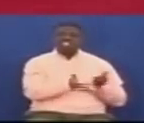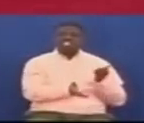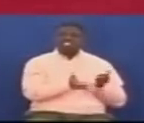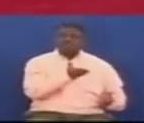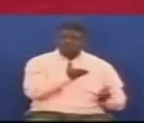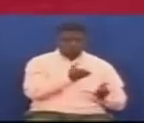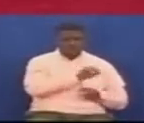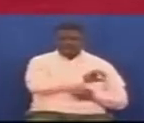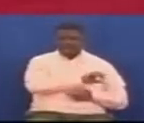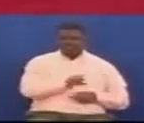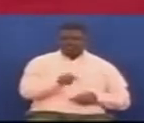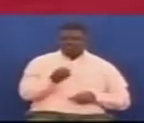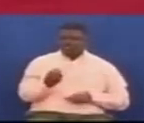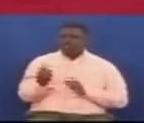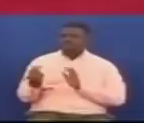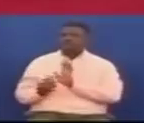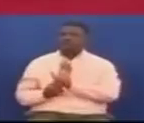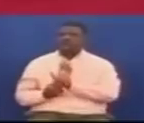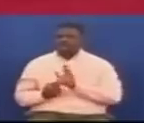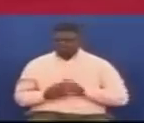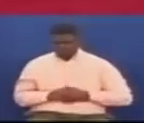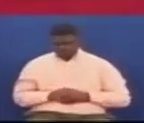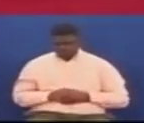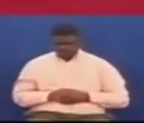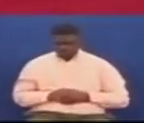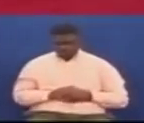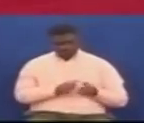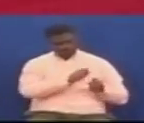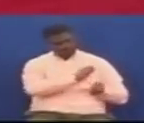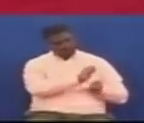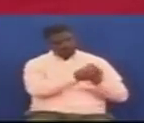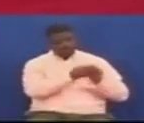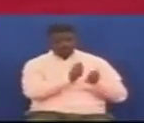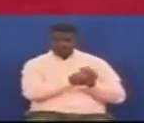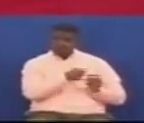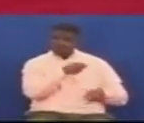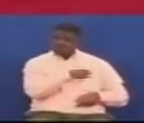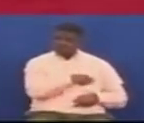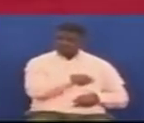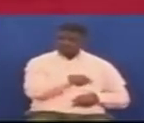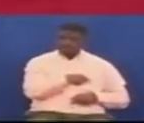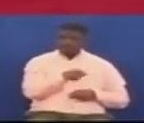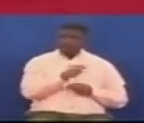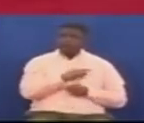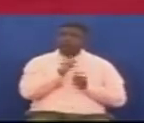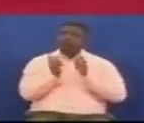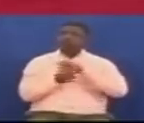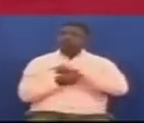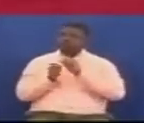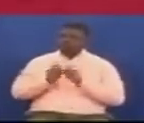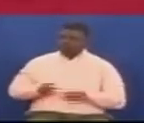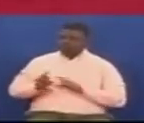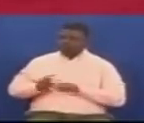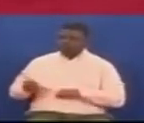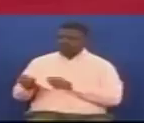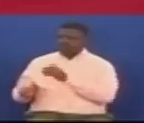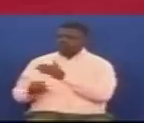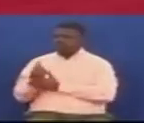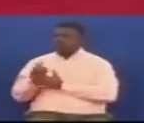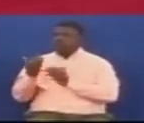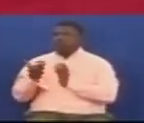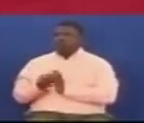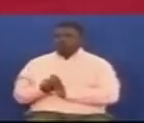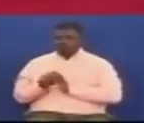wa 2007. Kufuatia marekebisho hayo, mabadiliko kadhaa yalijitokeza ikiwa ni pamoja na